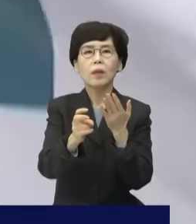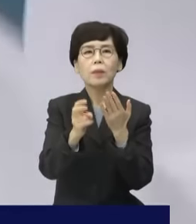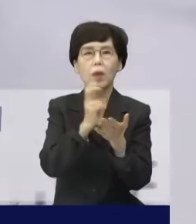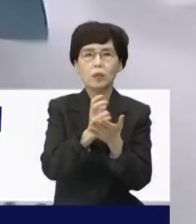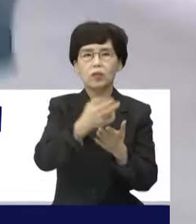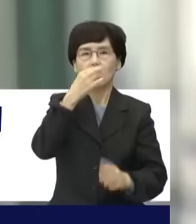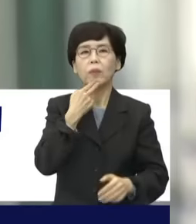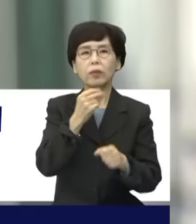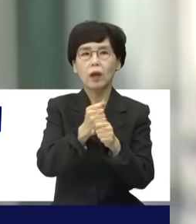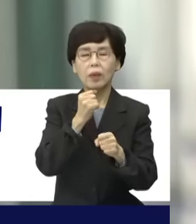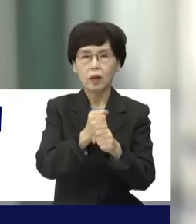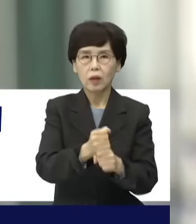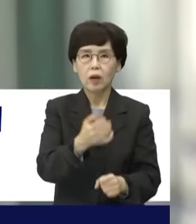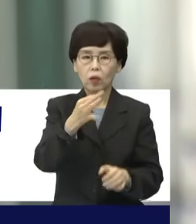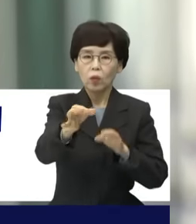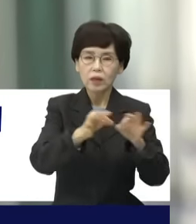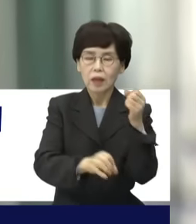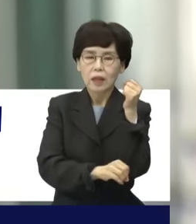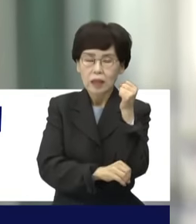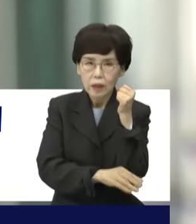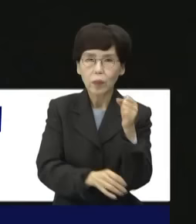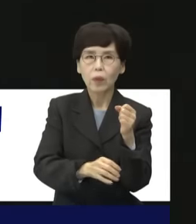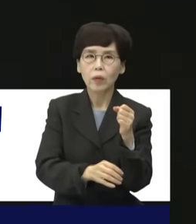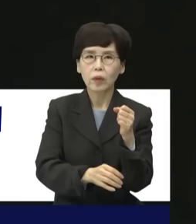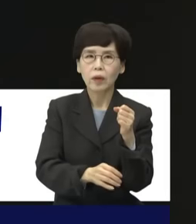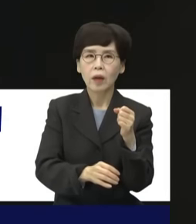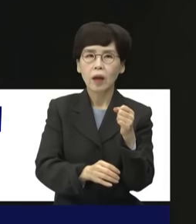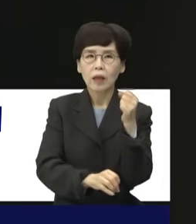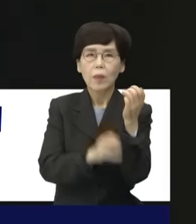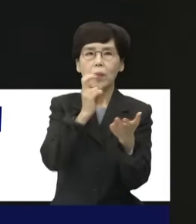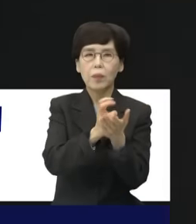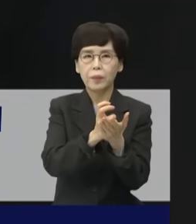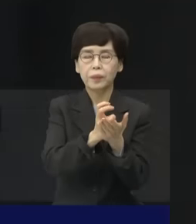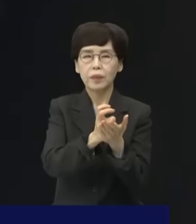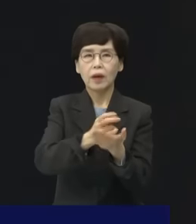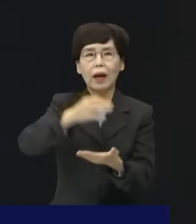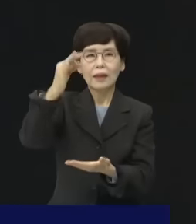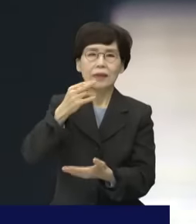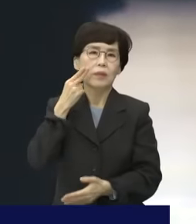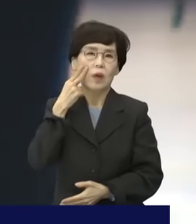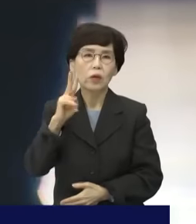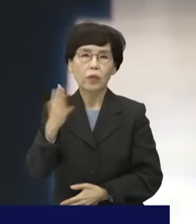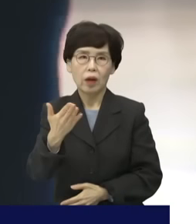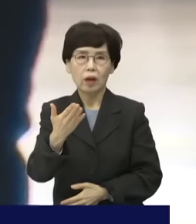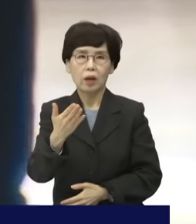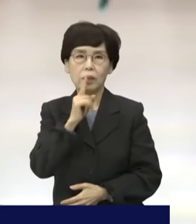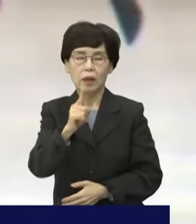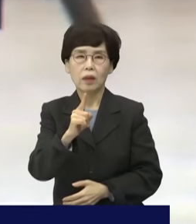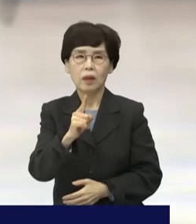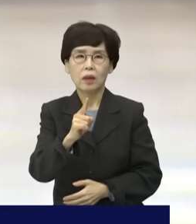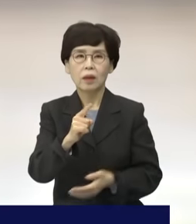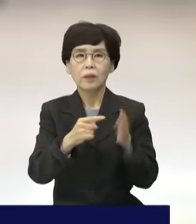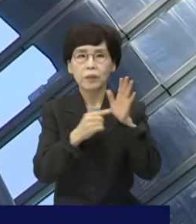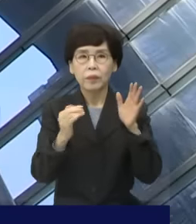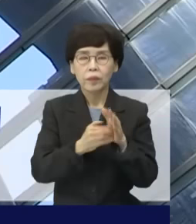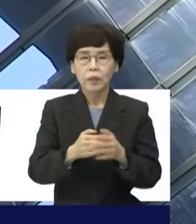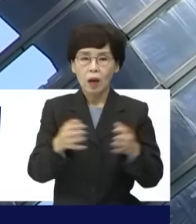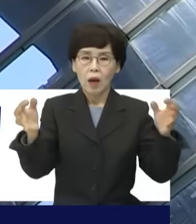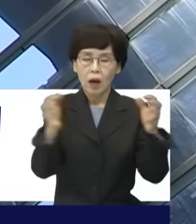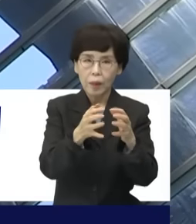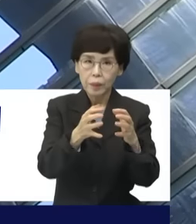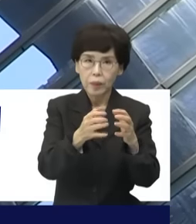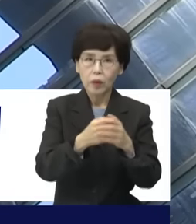경제정의와 자본시장의 근간을 이루는 헌법가치를 훼손했다고 구형 이유를 설명했습니다. 합병 성사가 불투명해지자